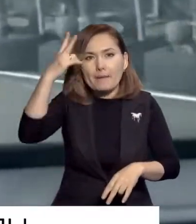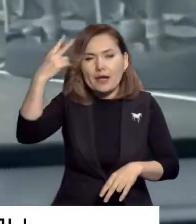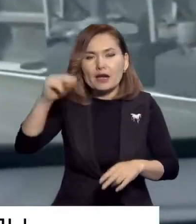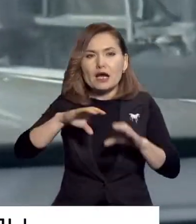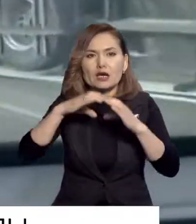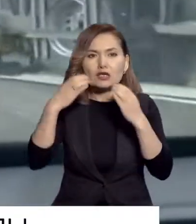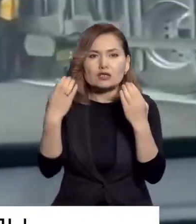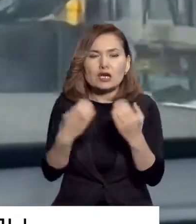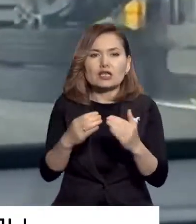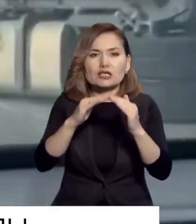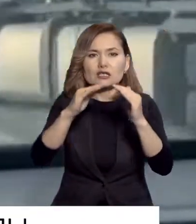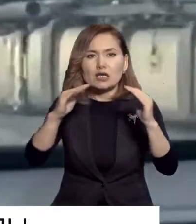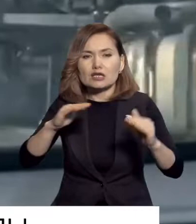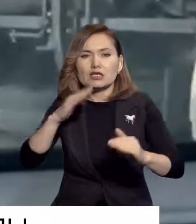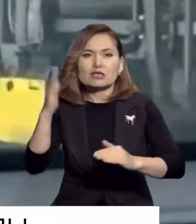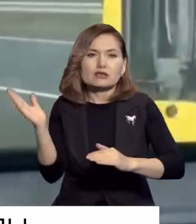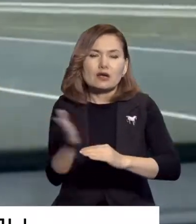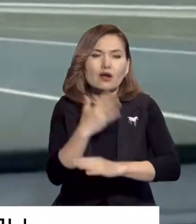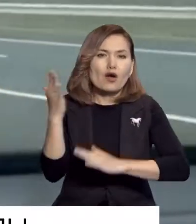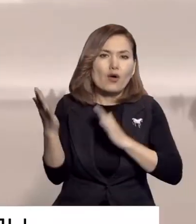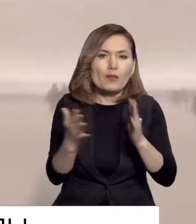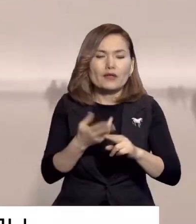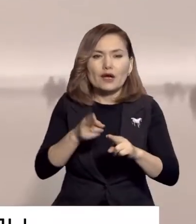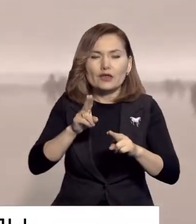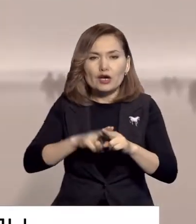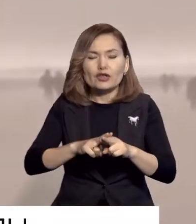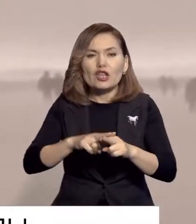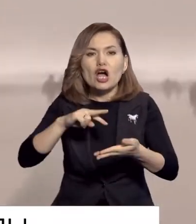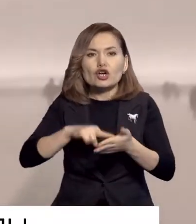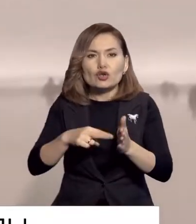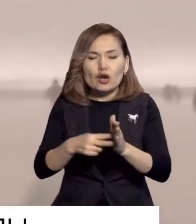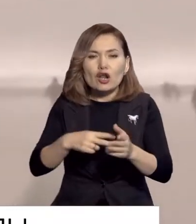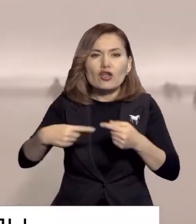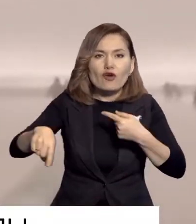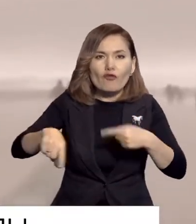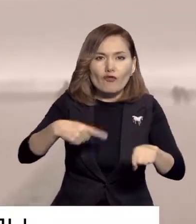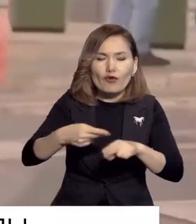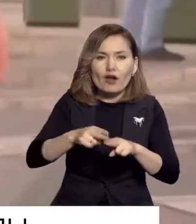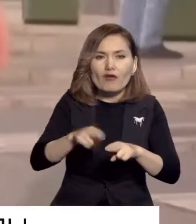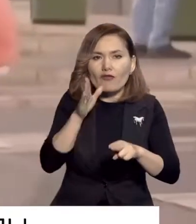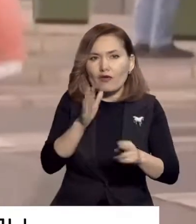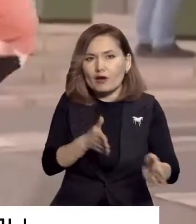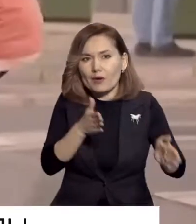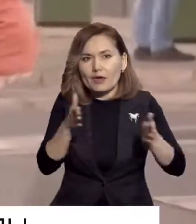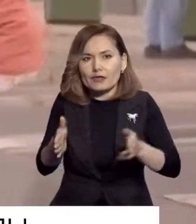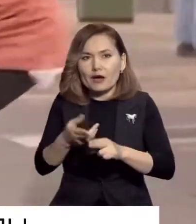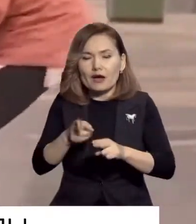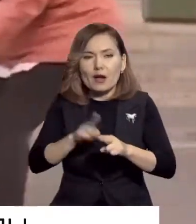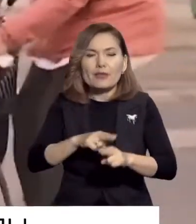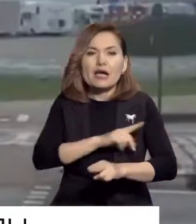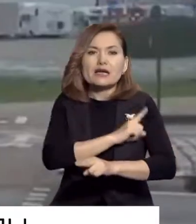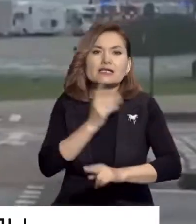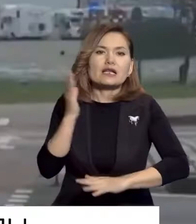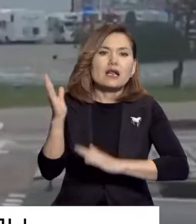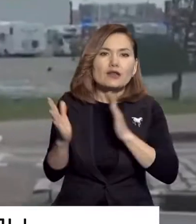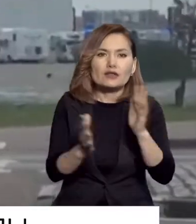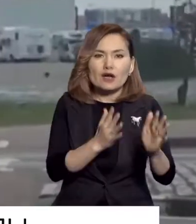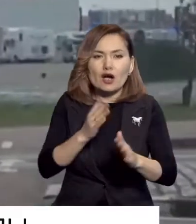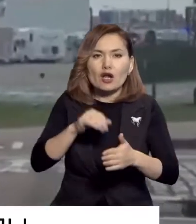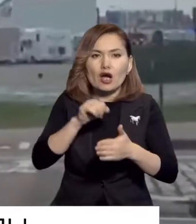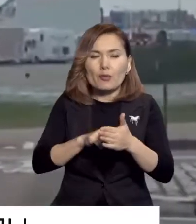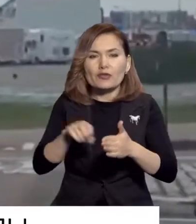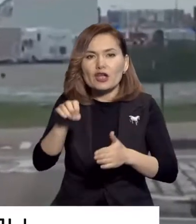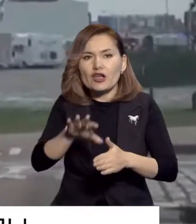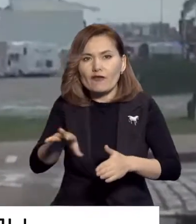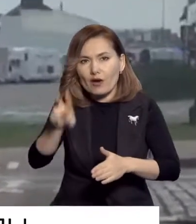стадионның шатырын жұлып кетті. Жұма күні өтеді деп жоспарланған футболдан ел чемпионаты кейінге шегерілді. Сондай-ақ дауылдың салдарынан